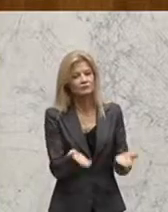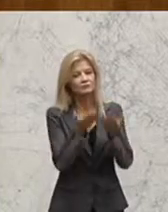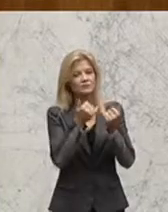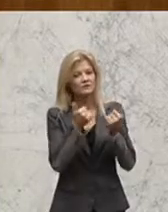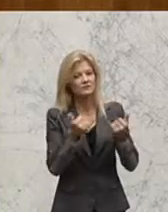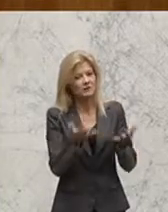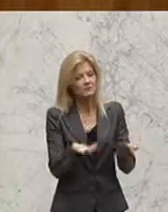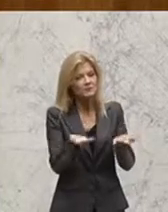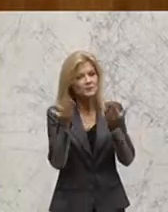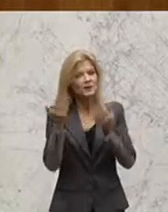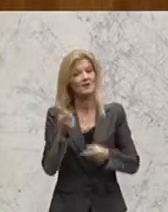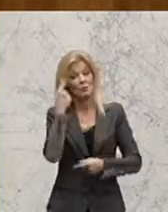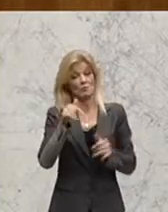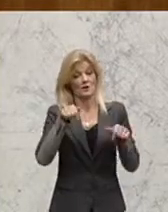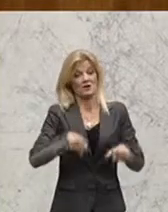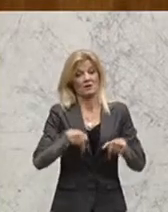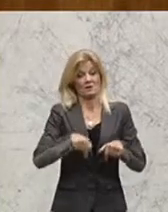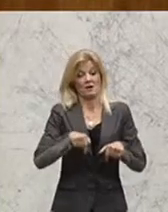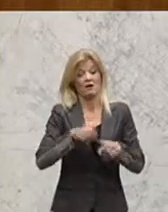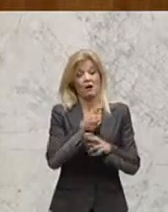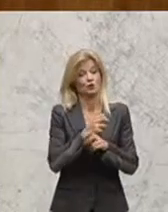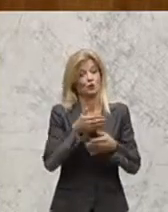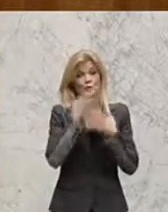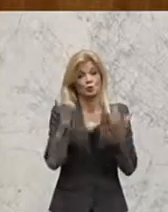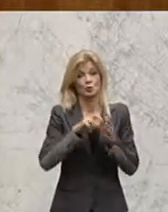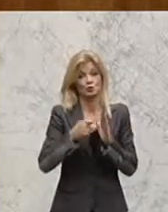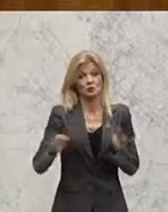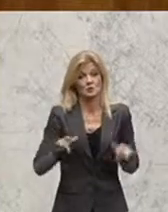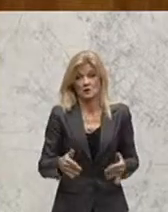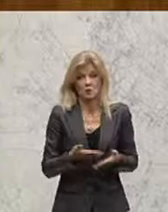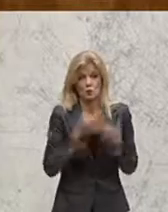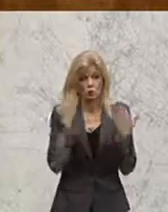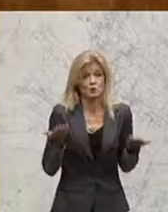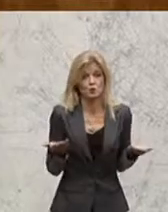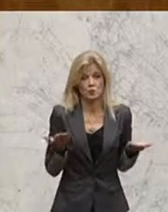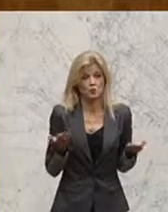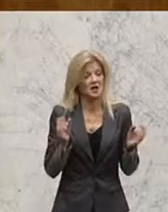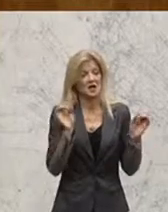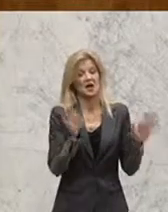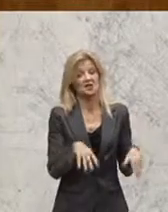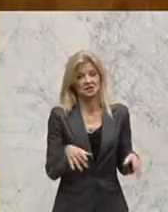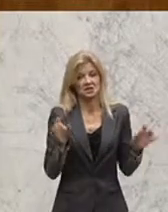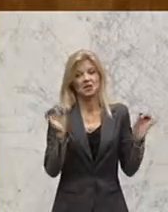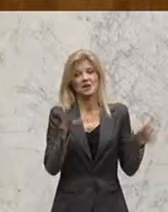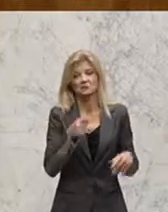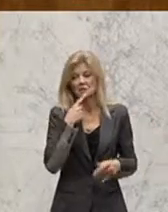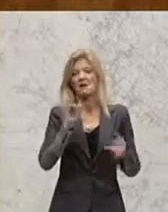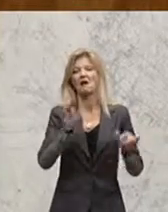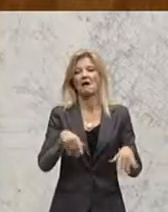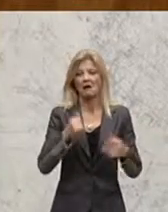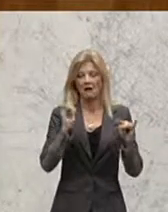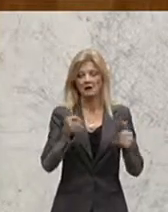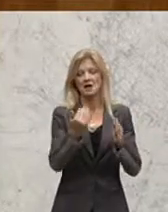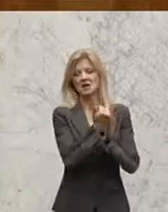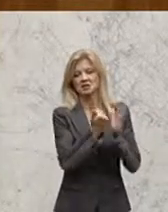Konsequenz gibt in Österreich, dass man da quasi Augenzwinkern solche Dinge gewähren lässt und legitimiert, anstatt eine Aktion